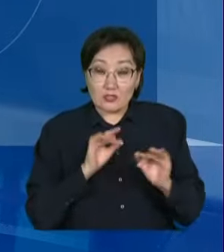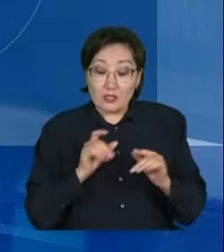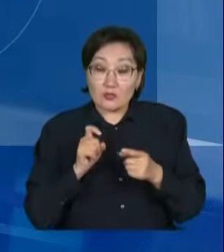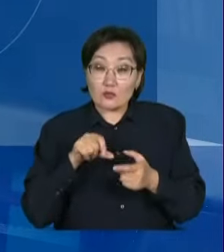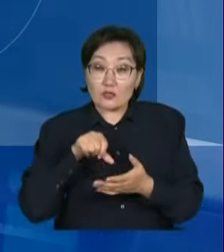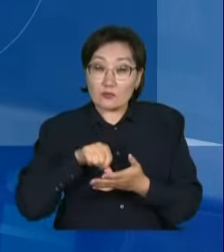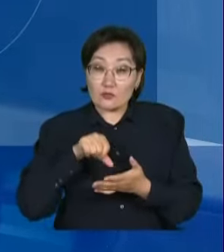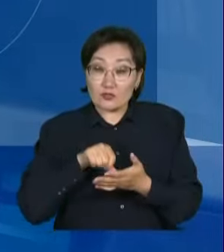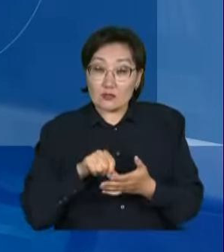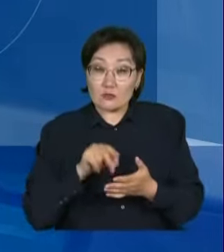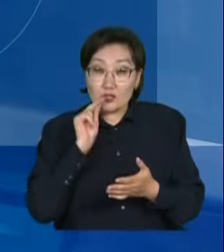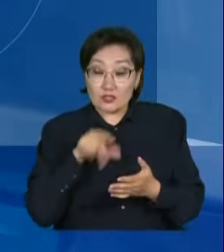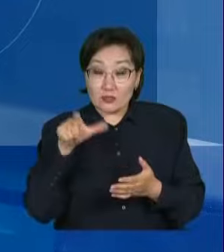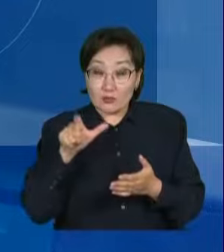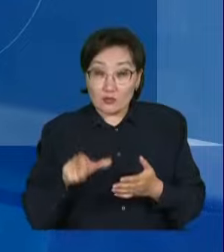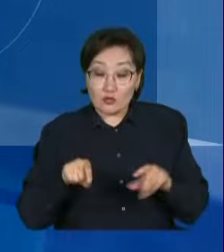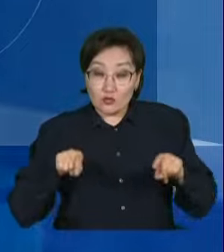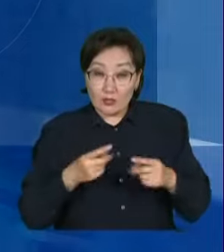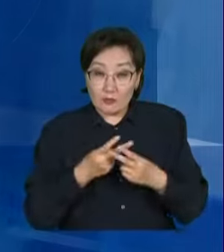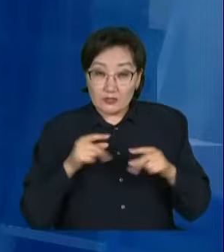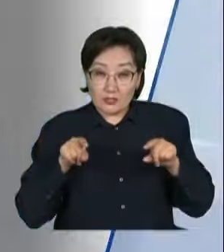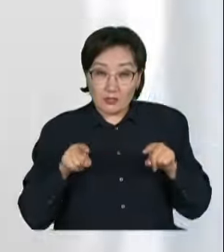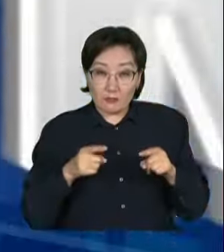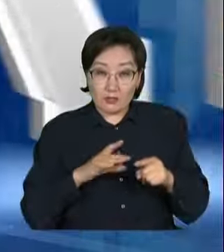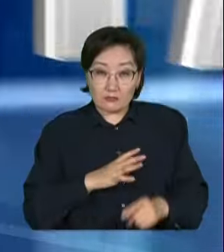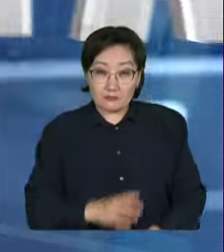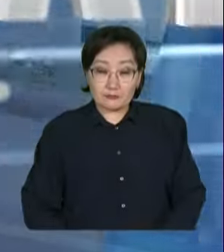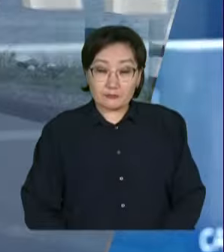қатысты күдікті ұсталып, изоляторға қамалды.